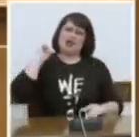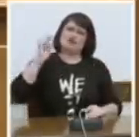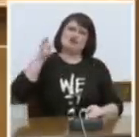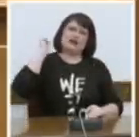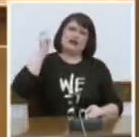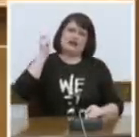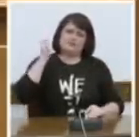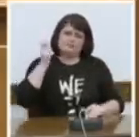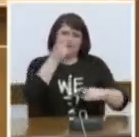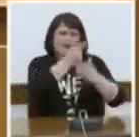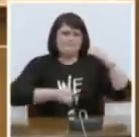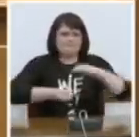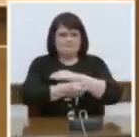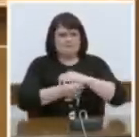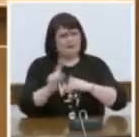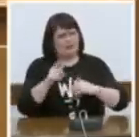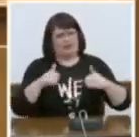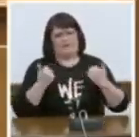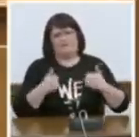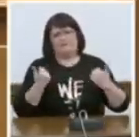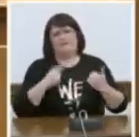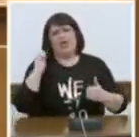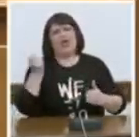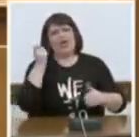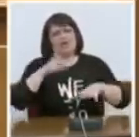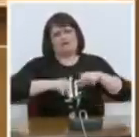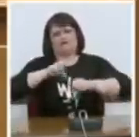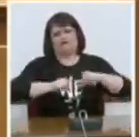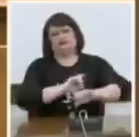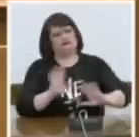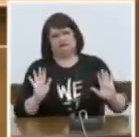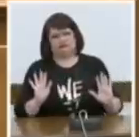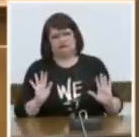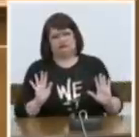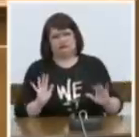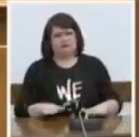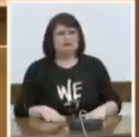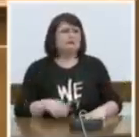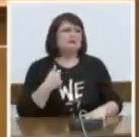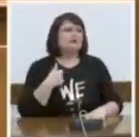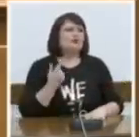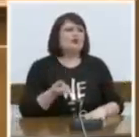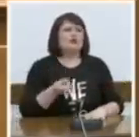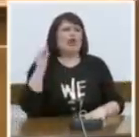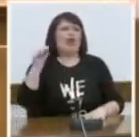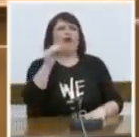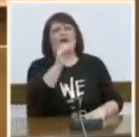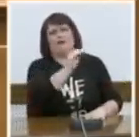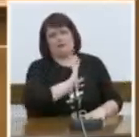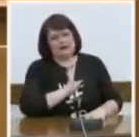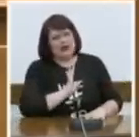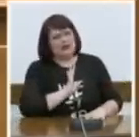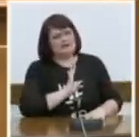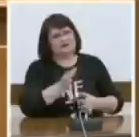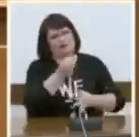μεταναστευτική πολιτική δεν μπορεί να γίνει παιχνίδι εθνικισμού και πατριωτοκαπηλείας. Δεν μπορεί να γίνει αντικείμενο μικροπολιτικής εκμετάλλευσης για αλίευση ψήφων, γιατί τα ακούσαμε και